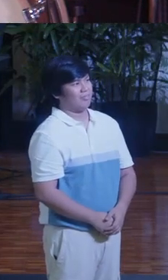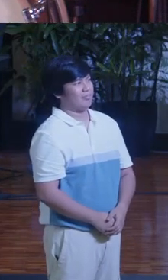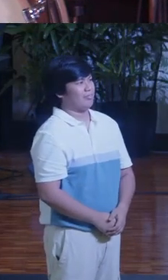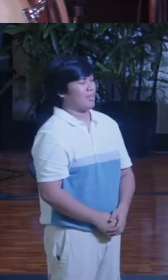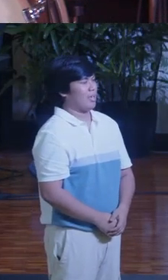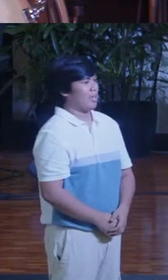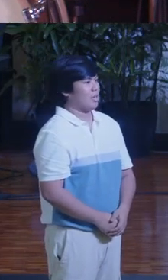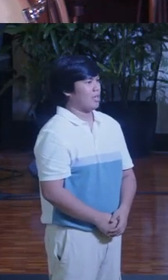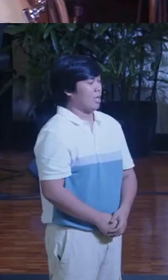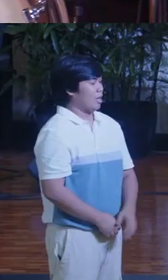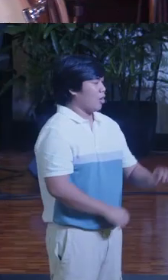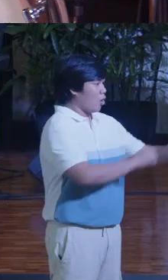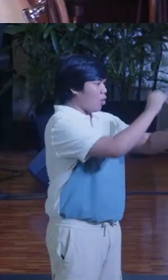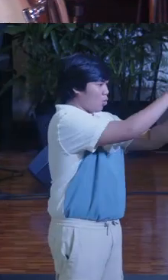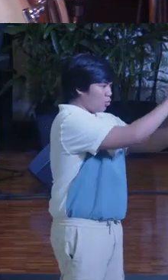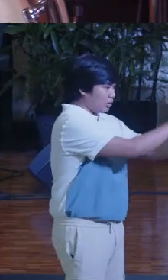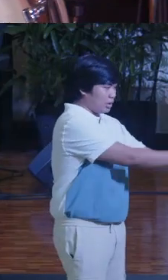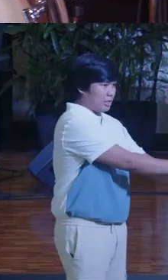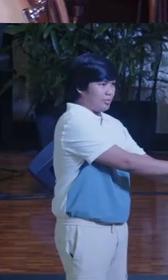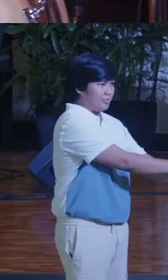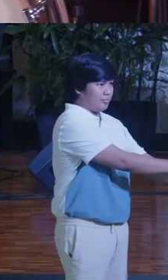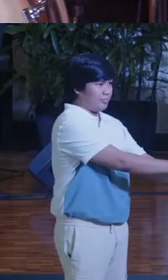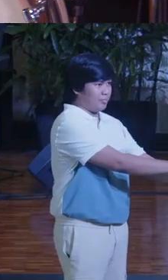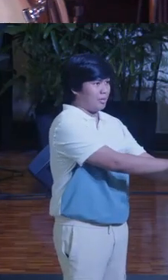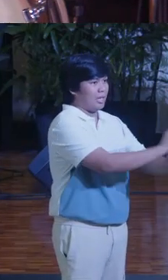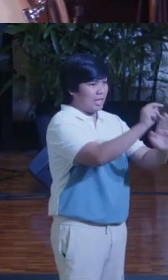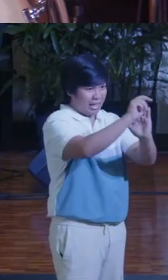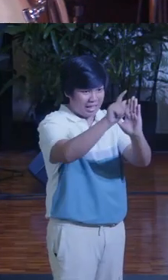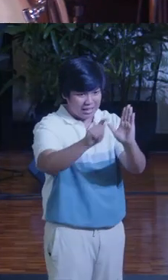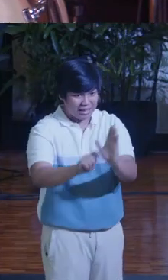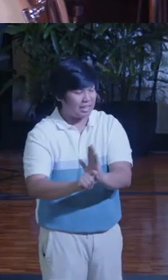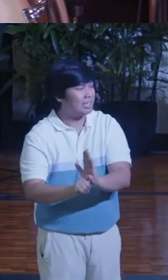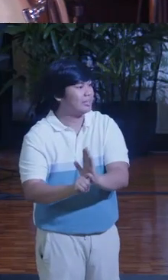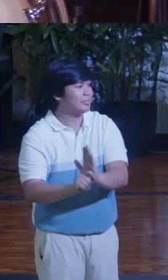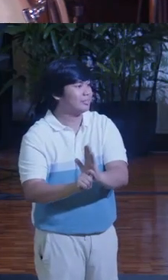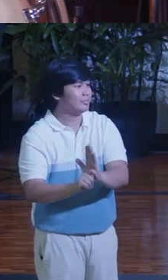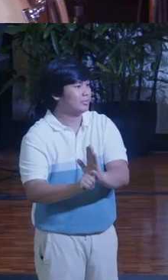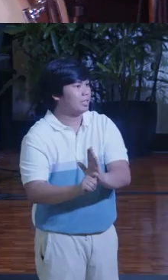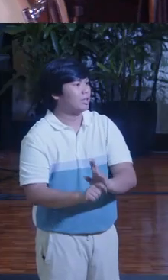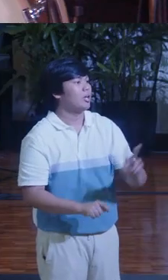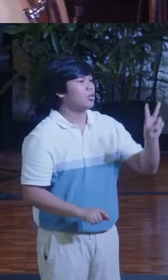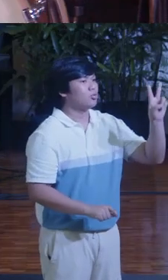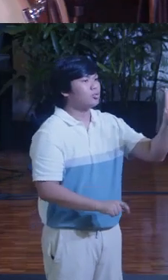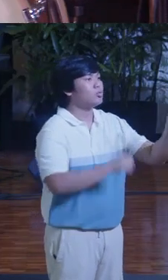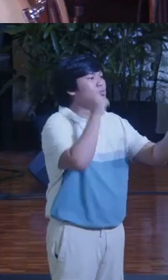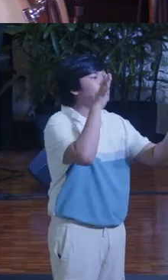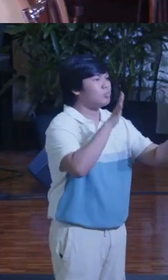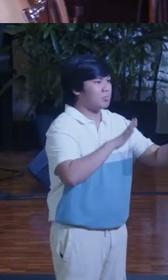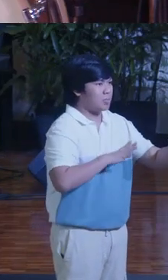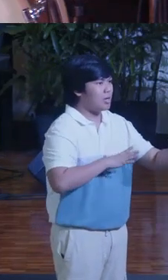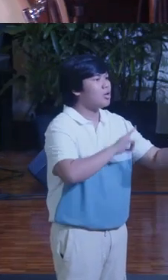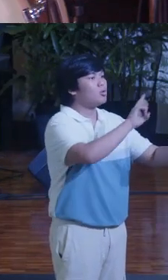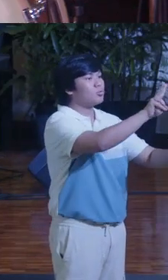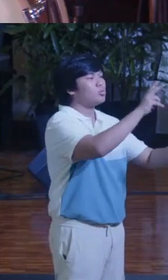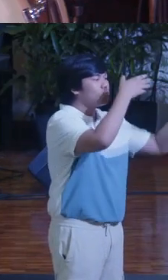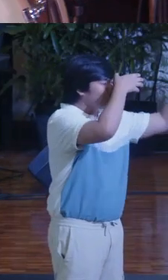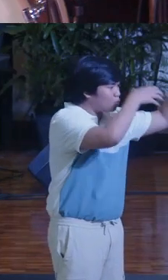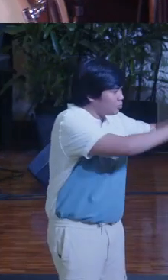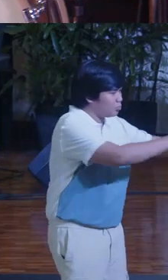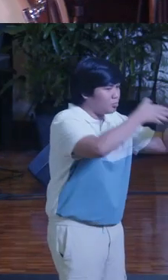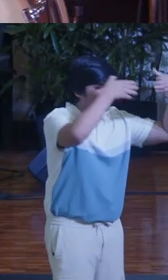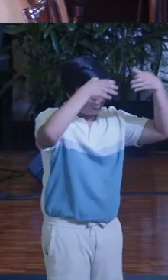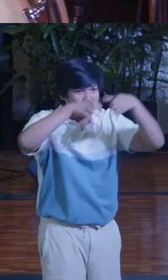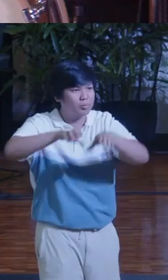Dalawang tipan, ang ibig sabihin ng dalawang women na ito. These two women are two covenants, sabi sa verse